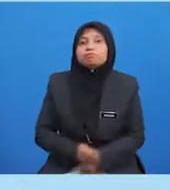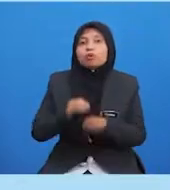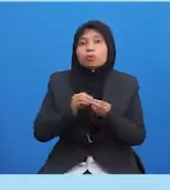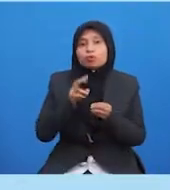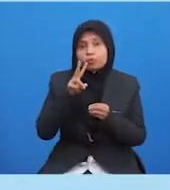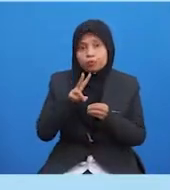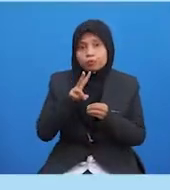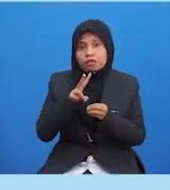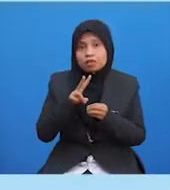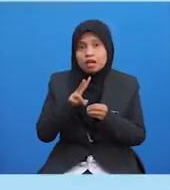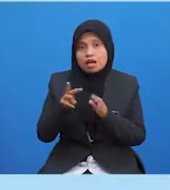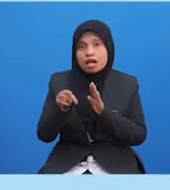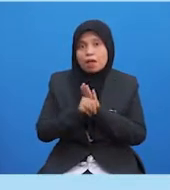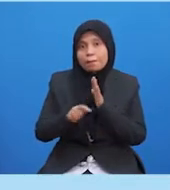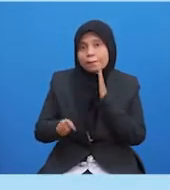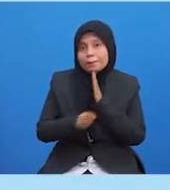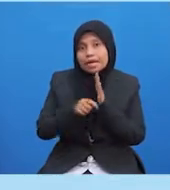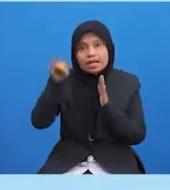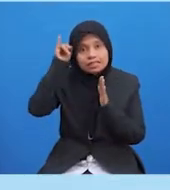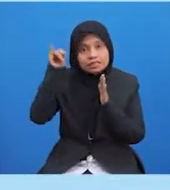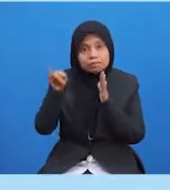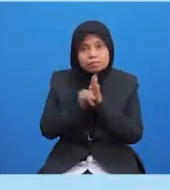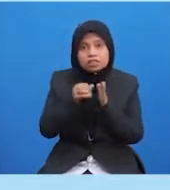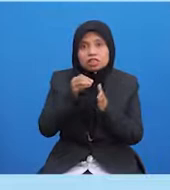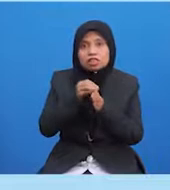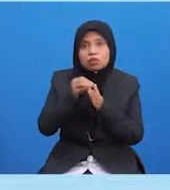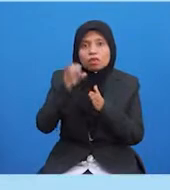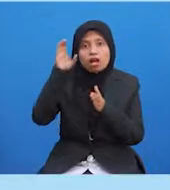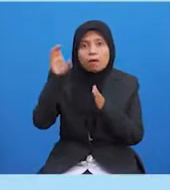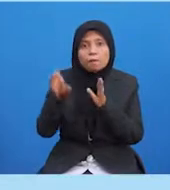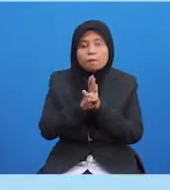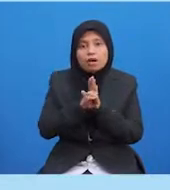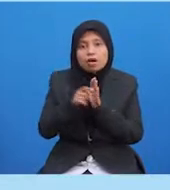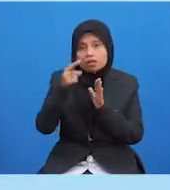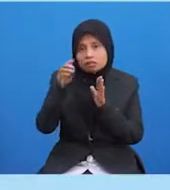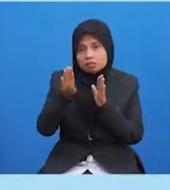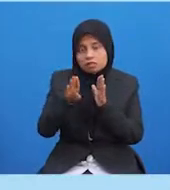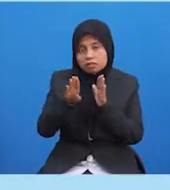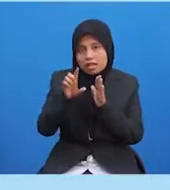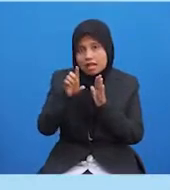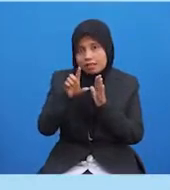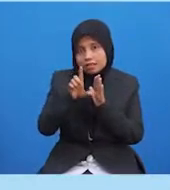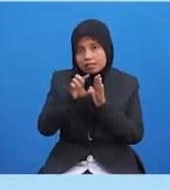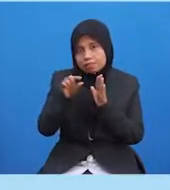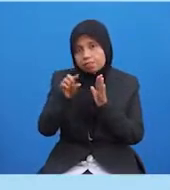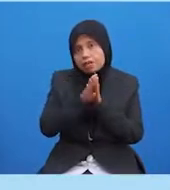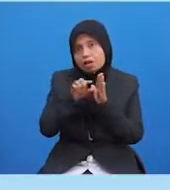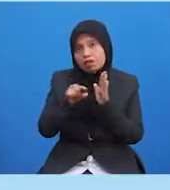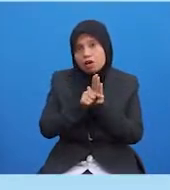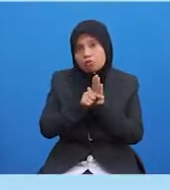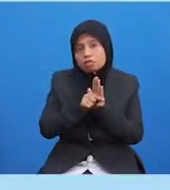Kedua, menambah imej atau gambar sebagai latar belakang diperoleh